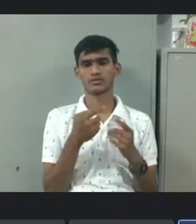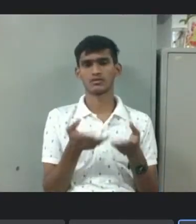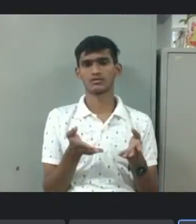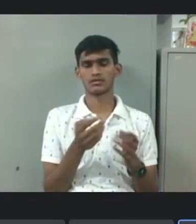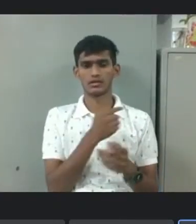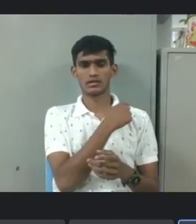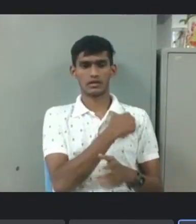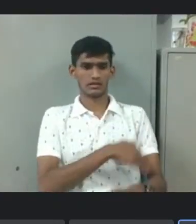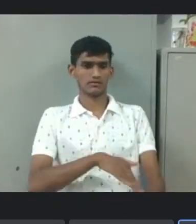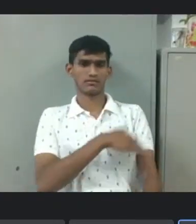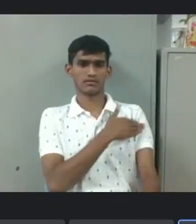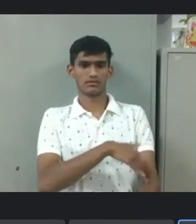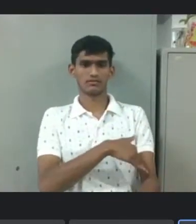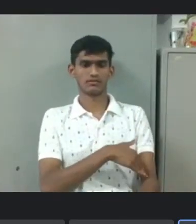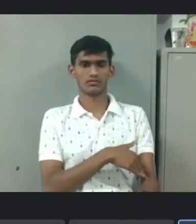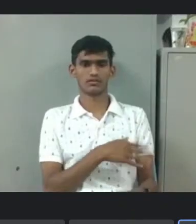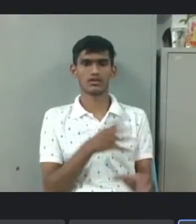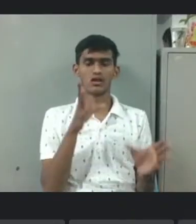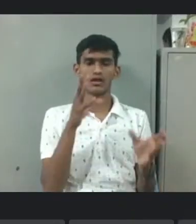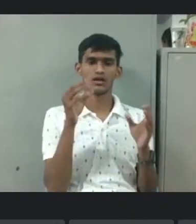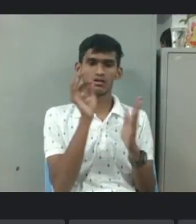ഇടത്തെ കയ്യിന് പ്രോബ്ലം ഉള്ളത് എഴുതാൻ പറ്റും?